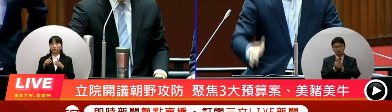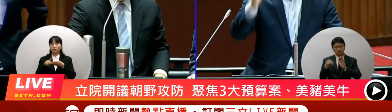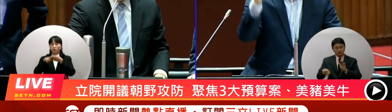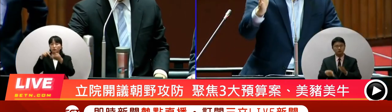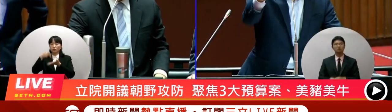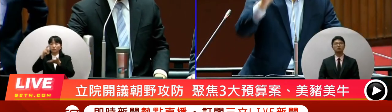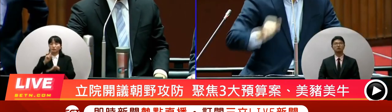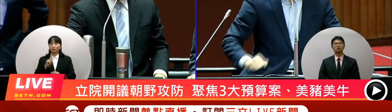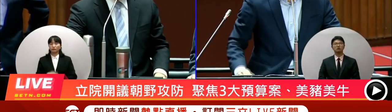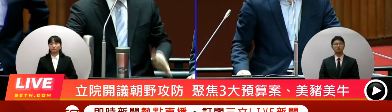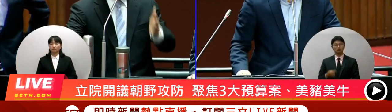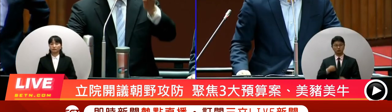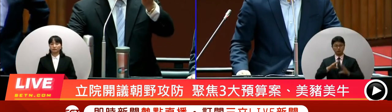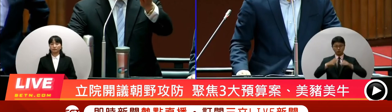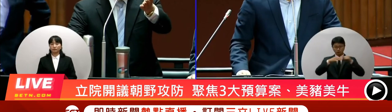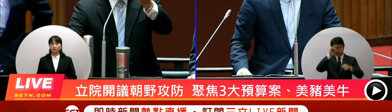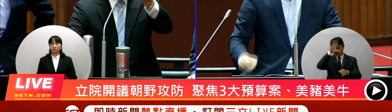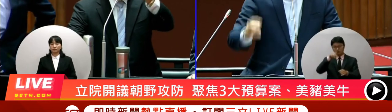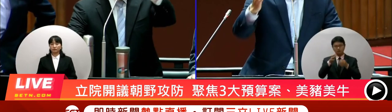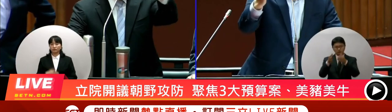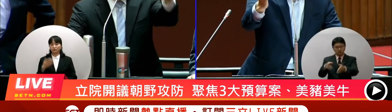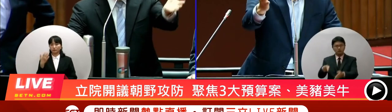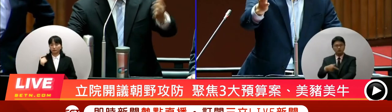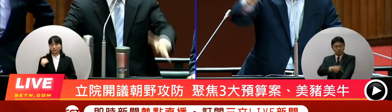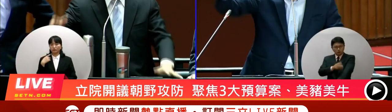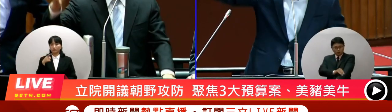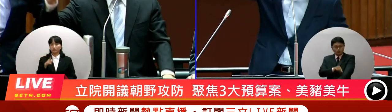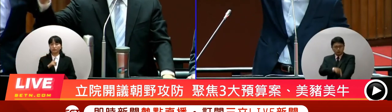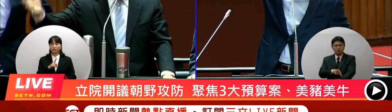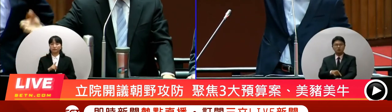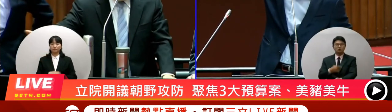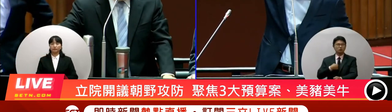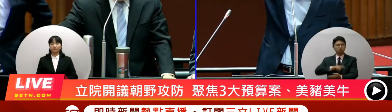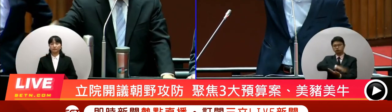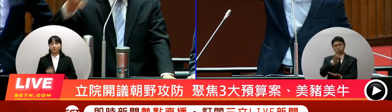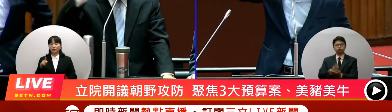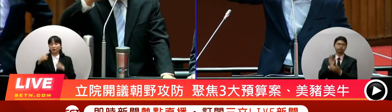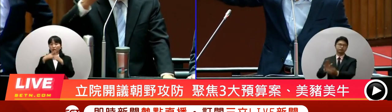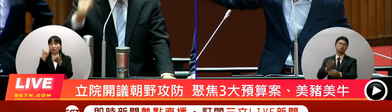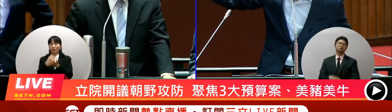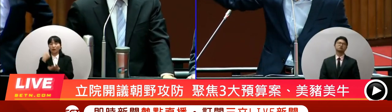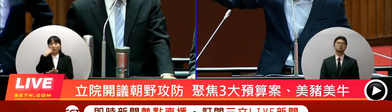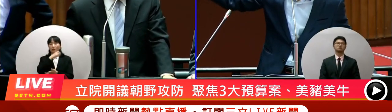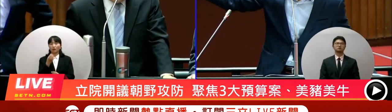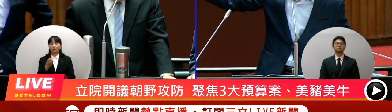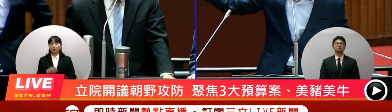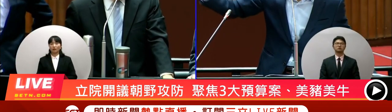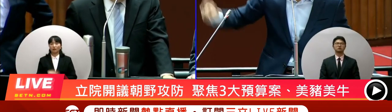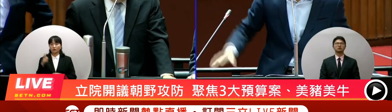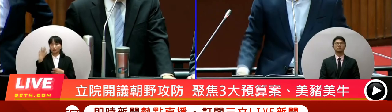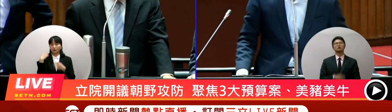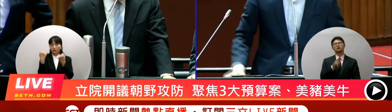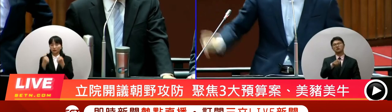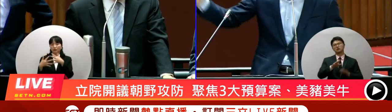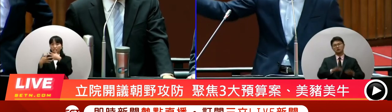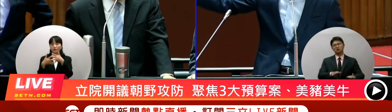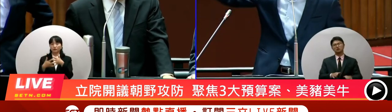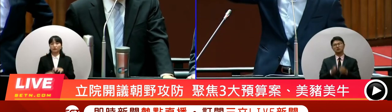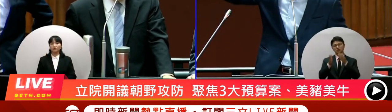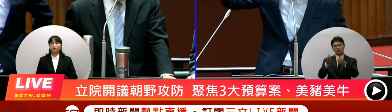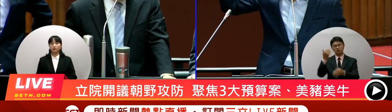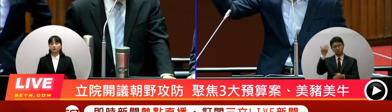我们禁止开放瘦肉精猪肉 那当时你 但是院长你竟然 你不在台湾 现在打脸当时 的民进党你在美国啊 你现